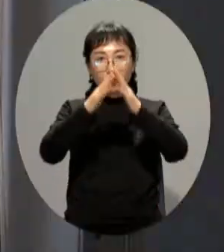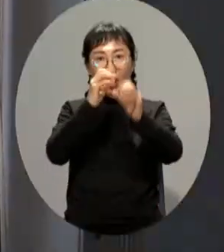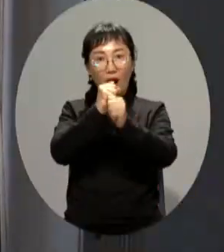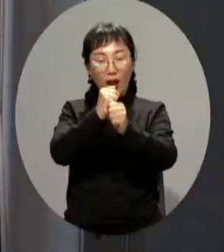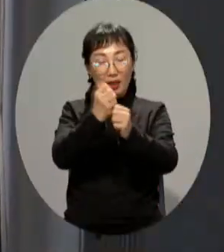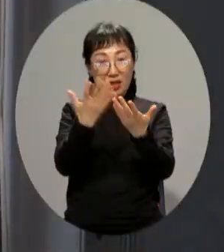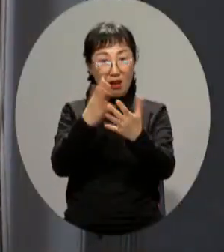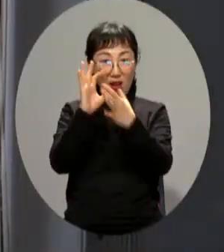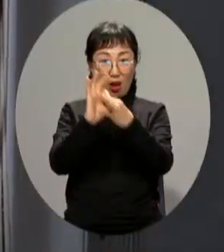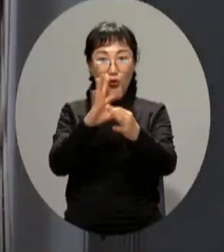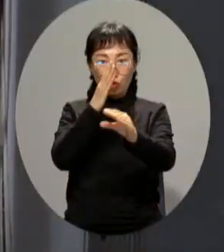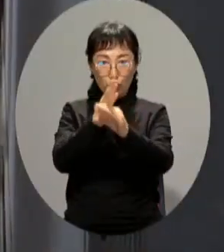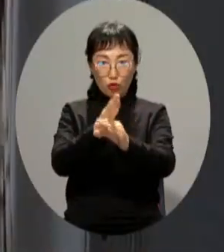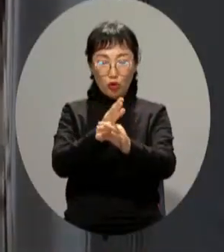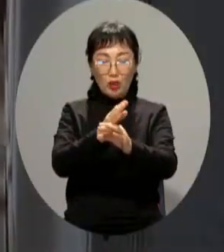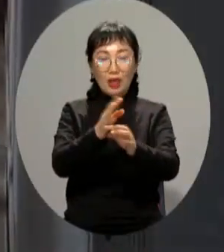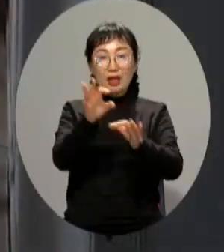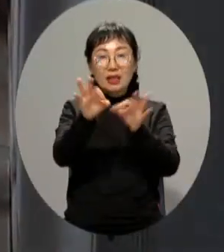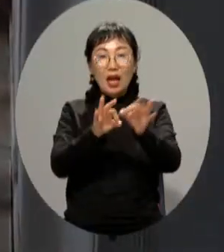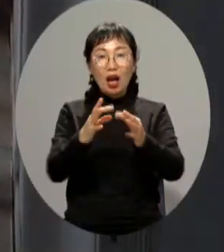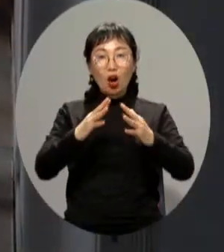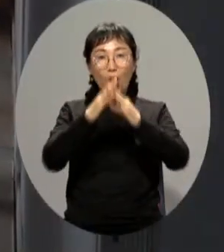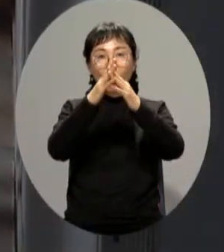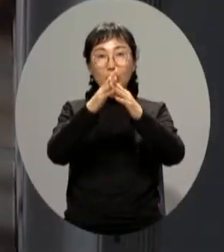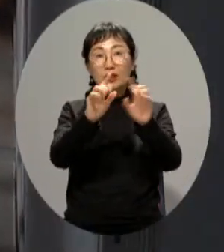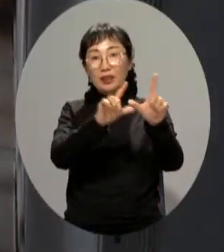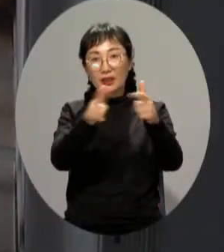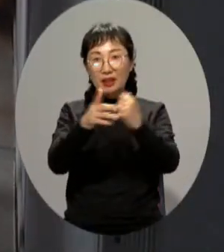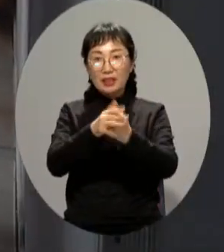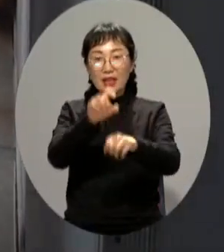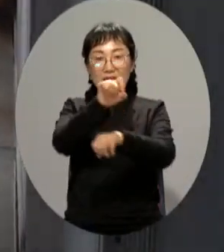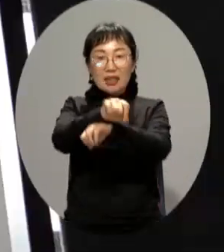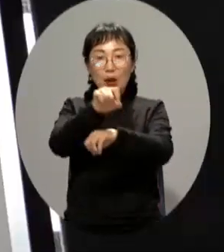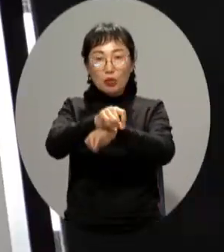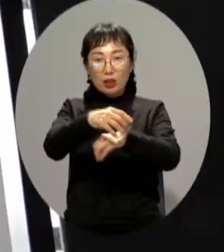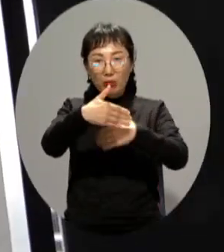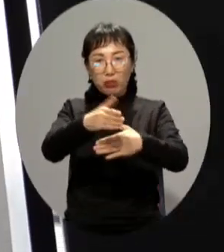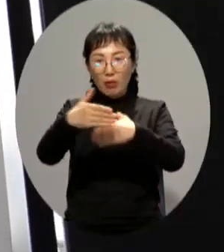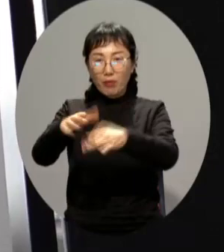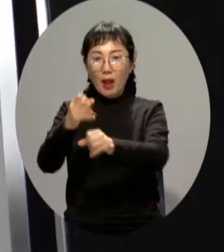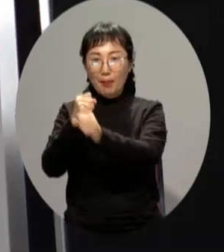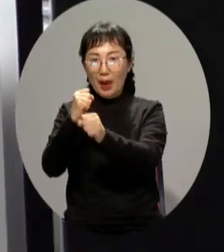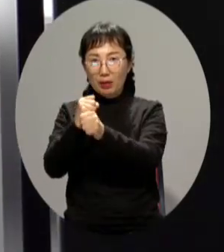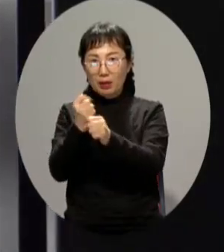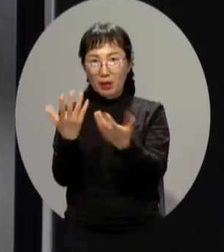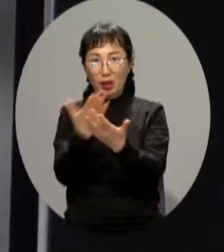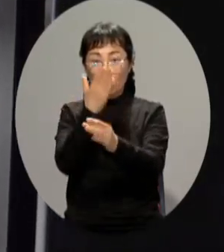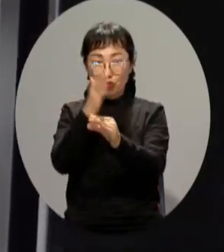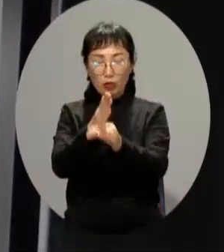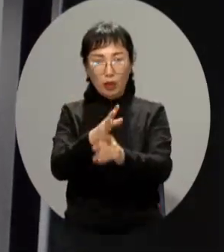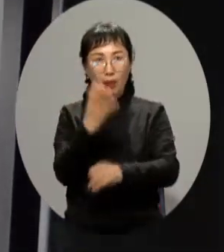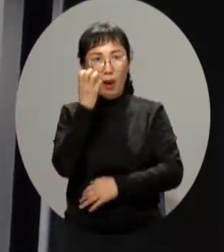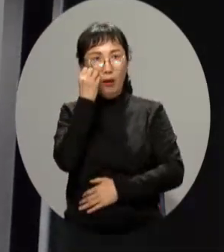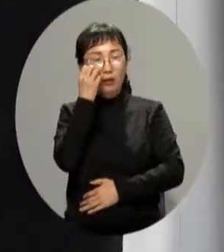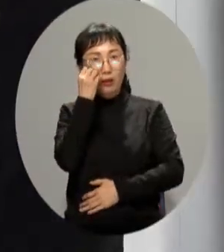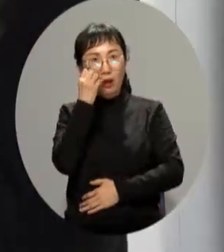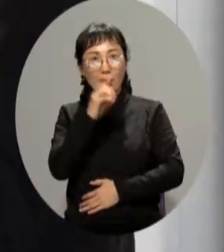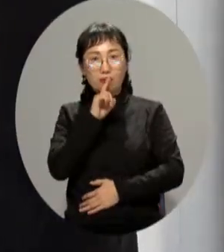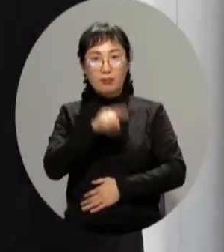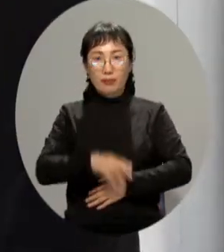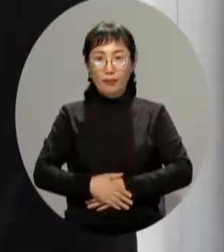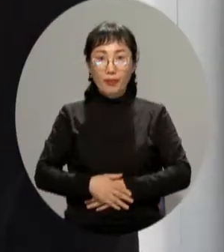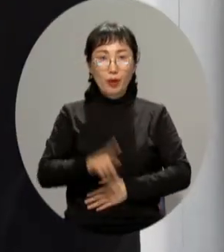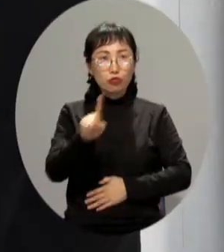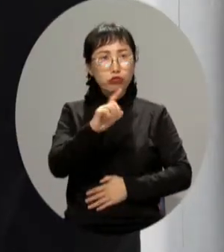한창입니다. 기존 상가 건물은 층마다 작은 사무실을 만드는 공사가 이루어지고 있어 의아할 따름입니다.